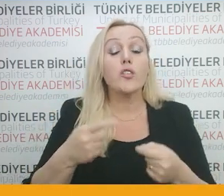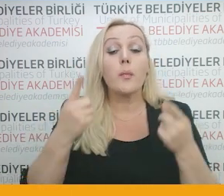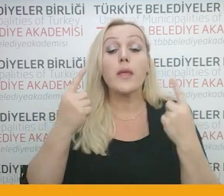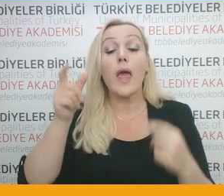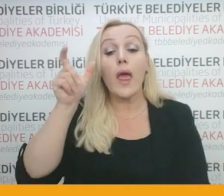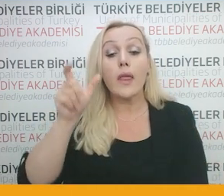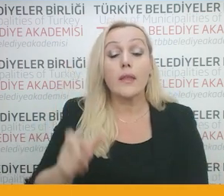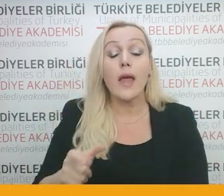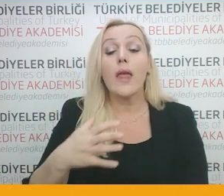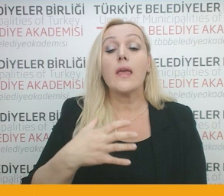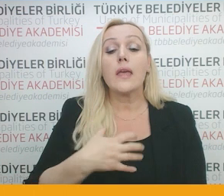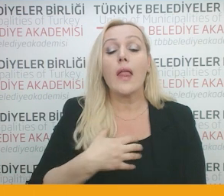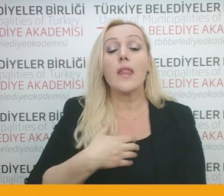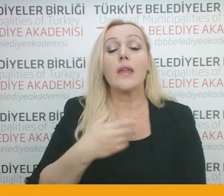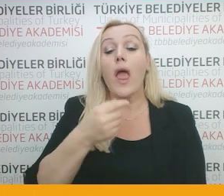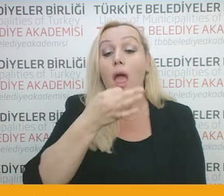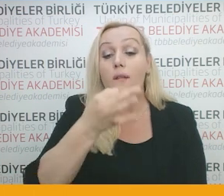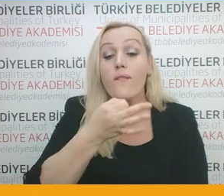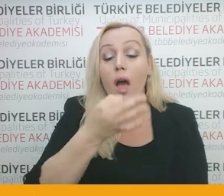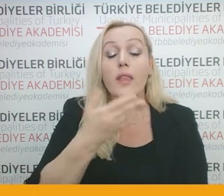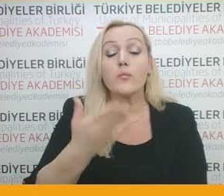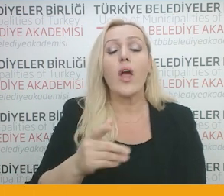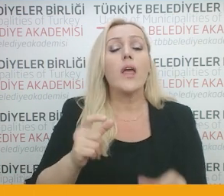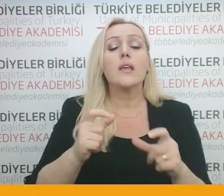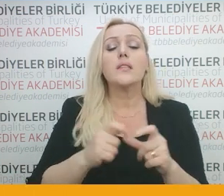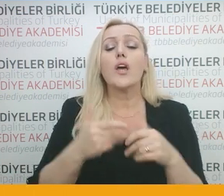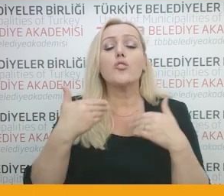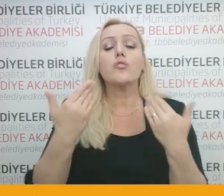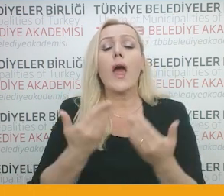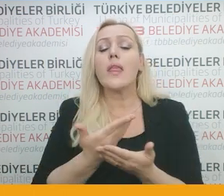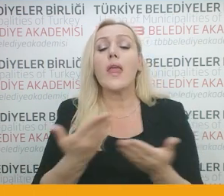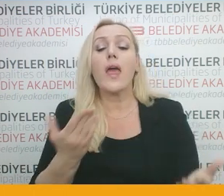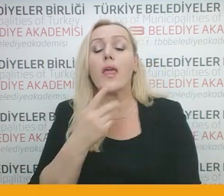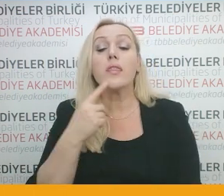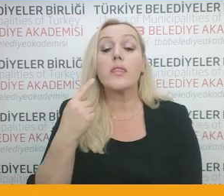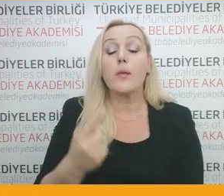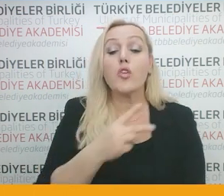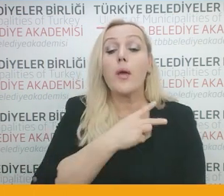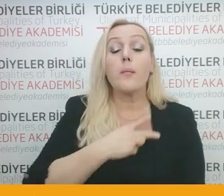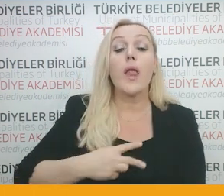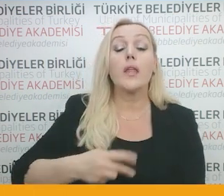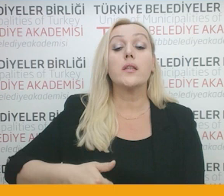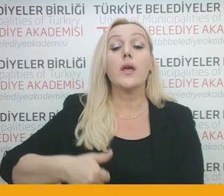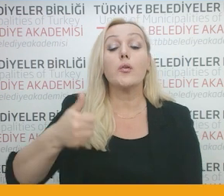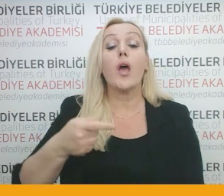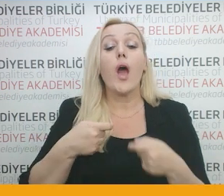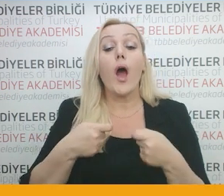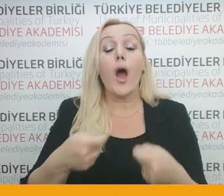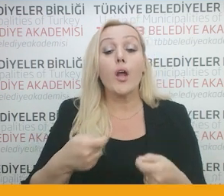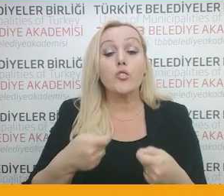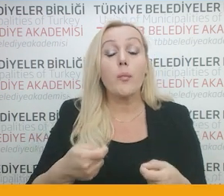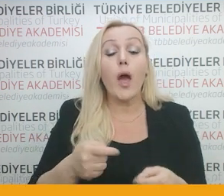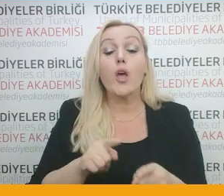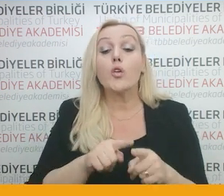görevleri savunmalarını yapmışlar. Sayıştay ne demiş bunların savunması karşılığında? Belediye başkanının harcama sürecine dahil